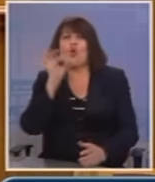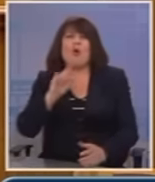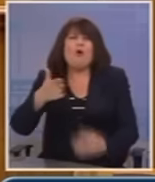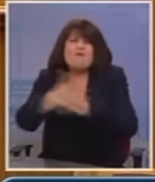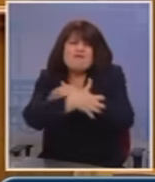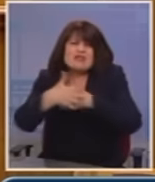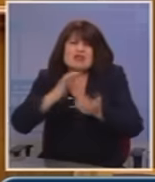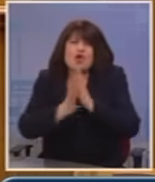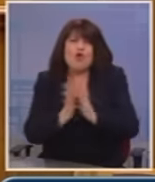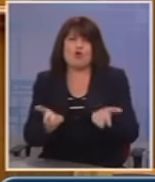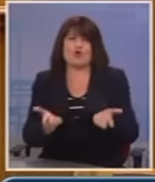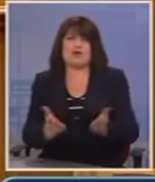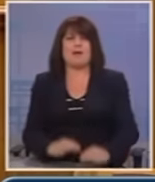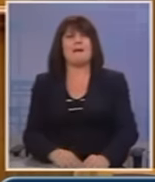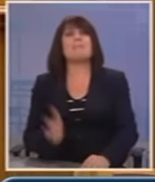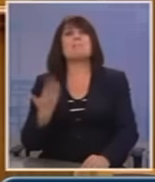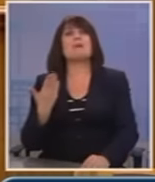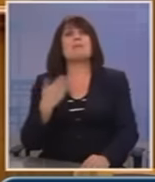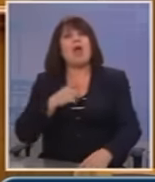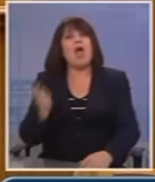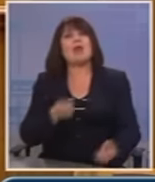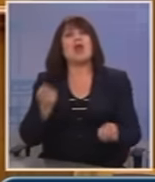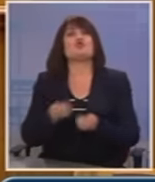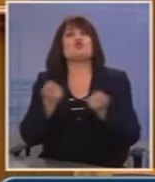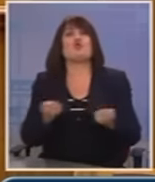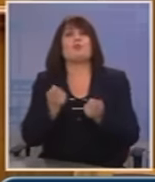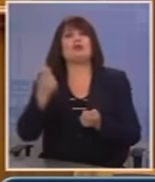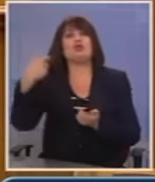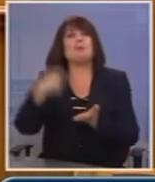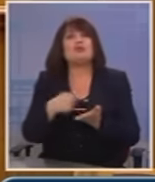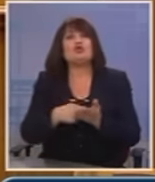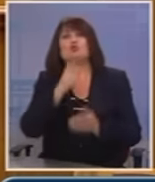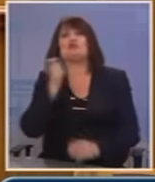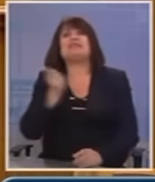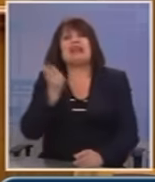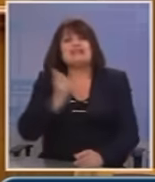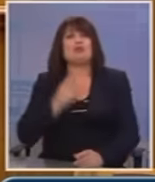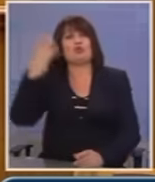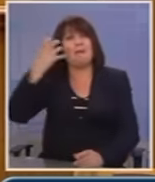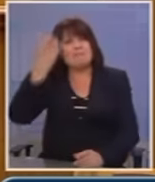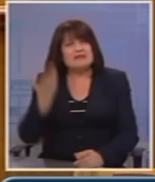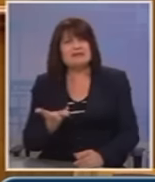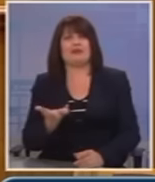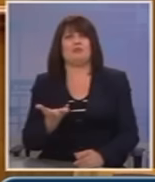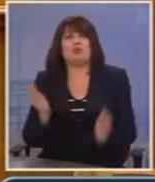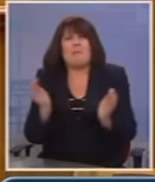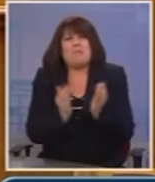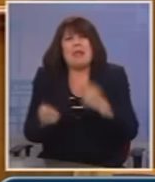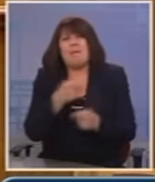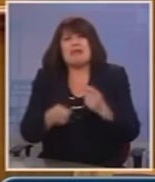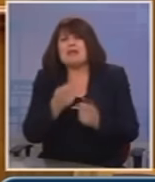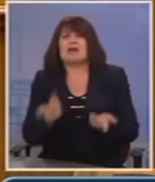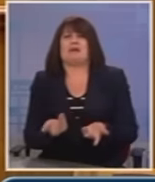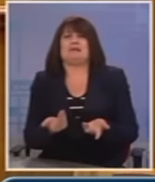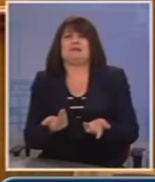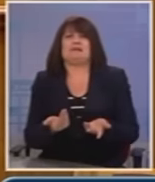φτωχοποίηση. Πριν από όλα τους εργαζόμενους, τους μισθωτούς, τους συνταξιούχους, τους επιστήμονες, τους μικρομεσαίους